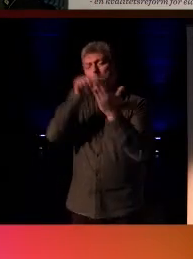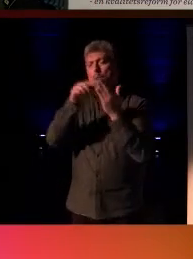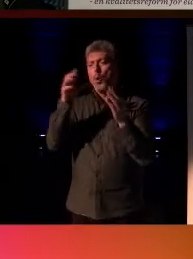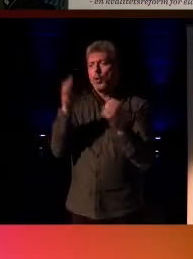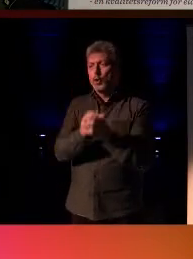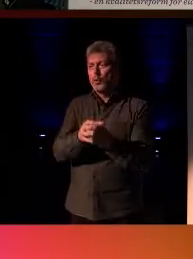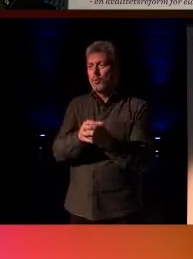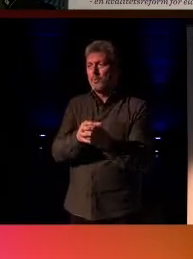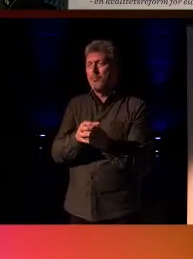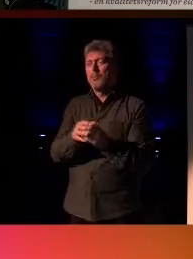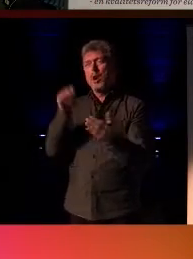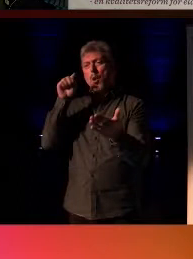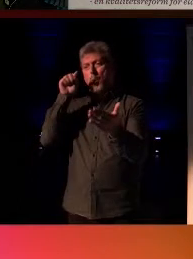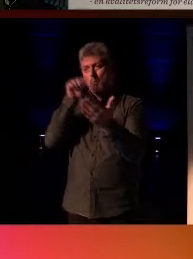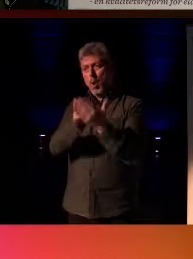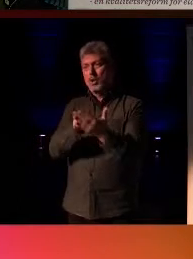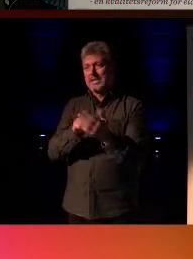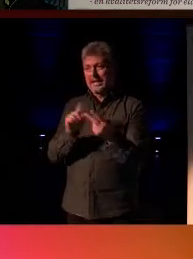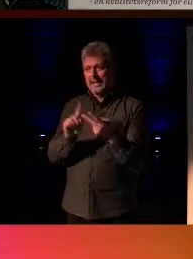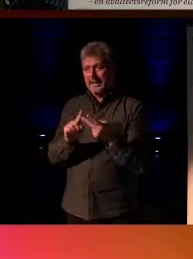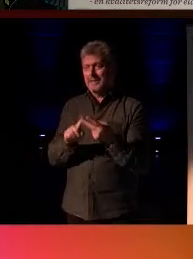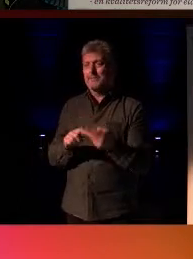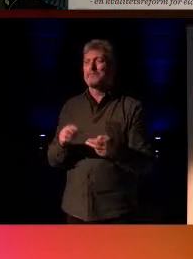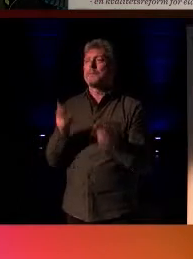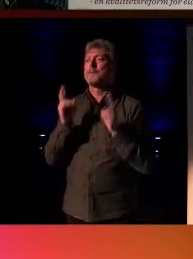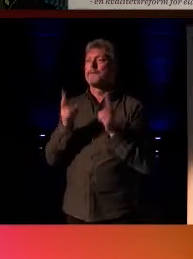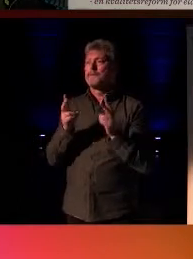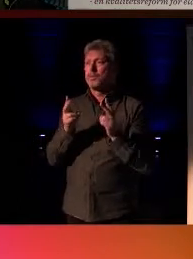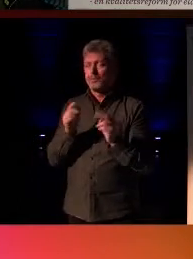og målsetting. Og jeg skal